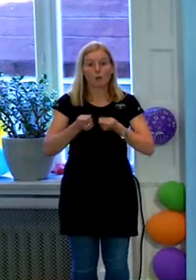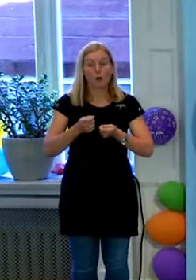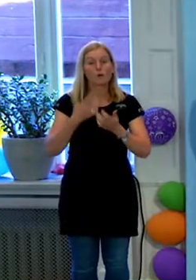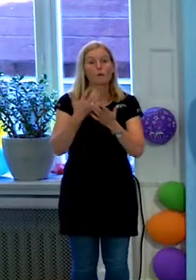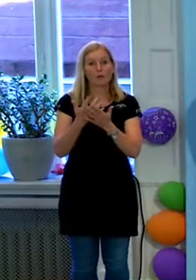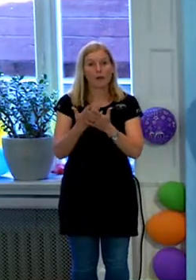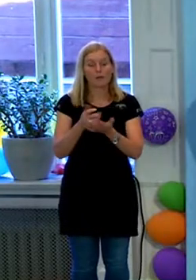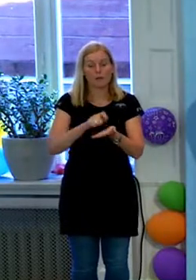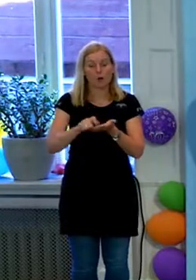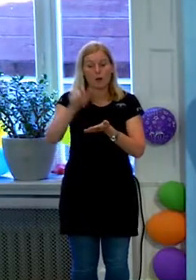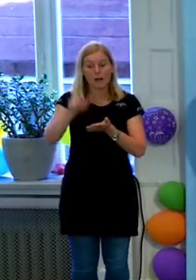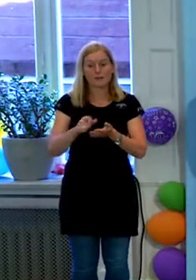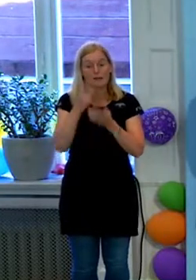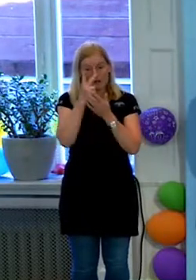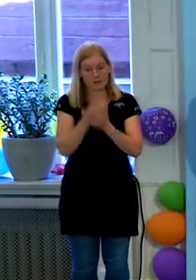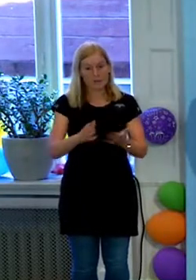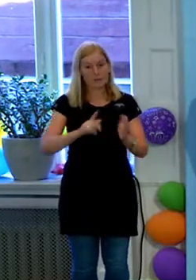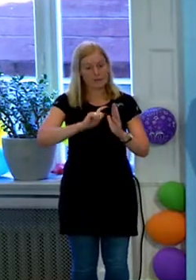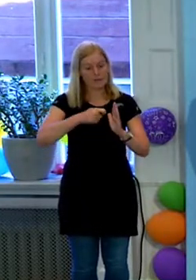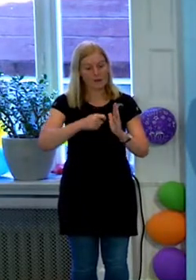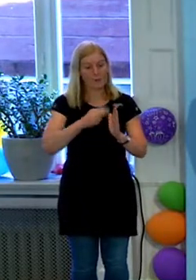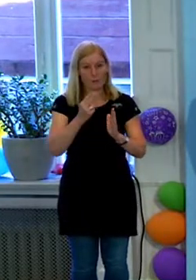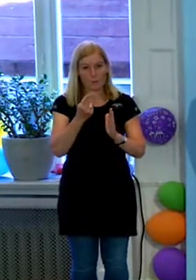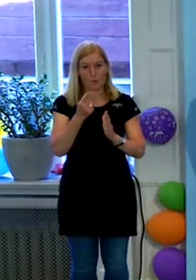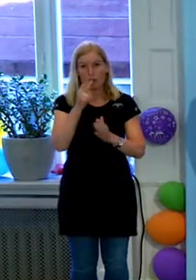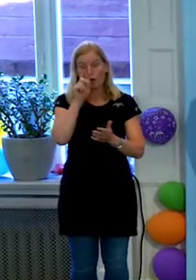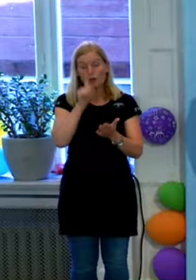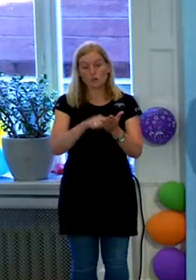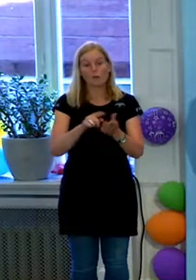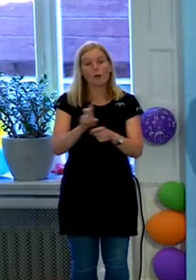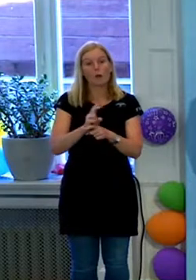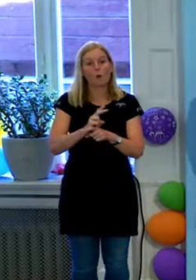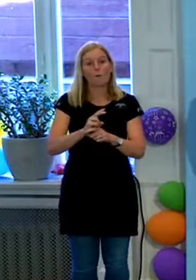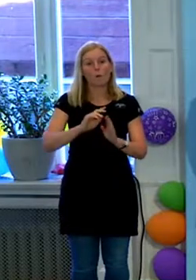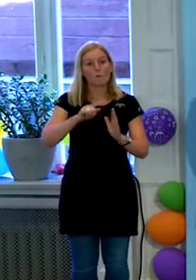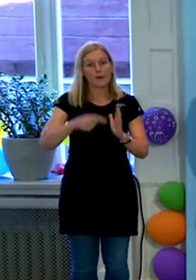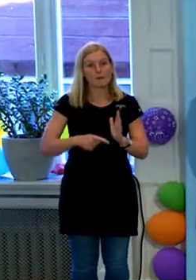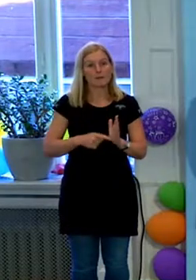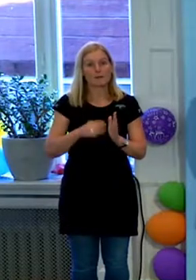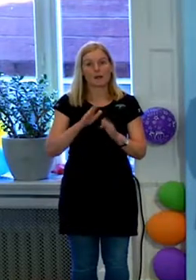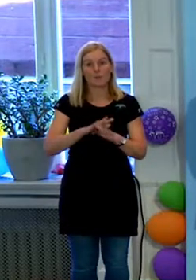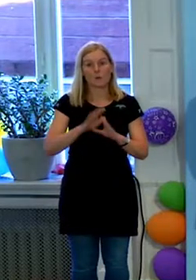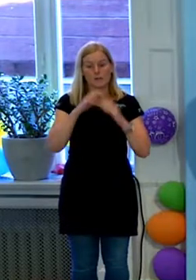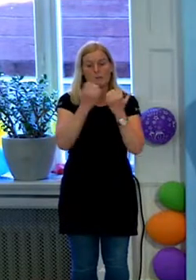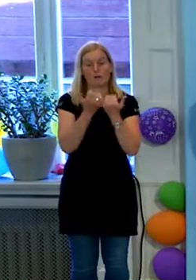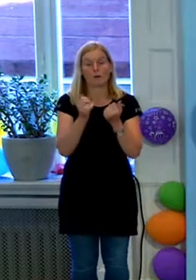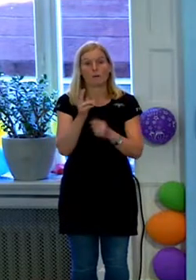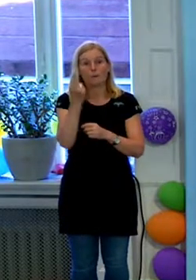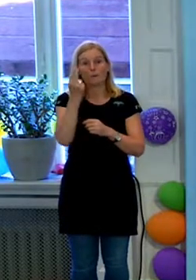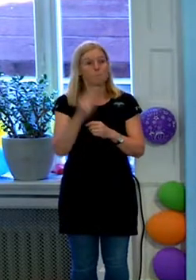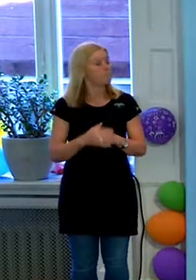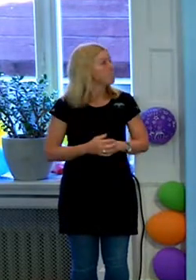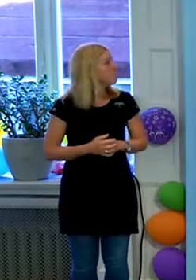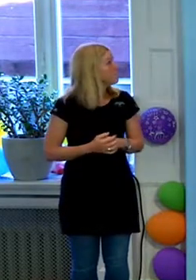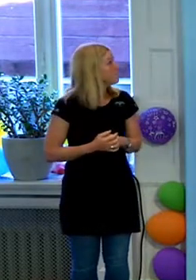föreläsare. Nu kör vi en film för att titta lite grann på premisserna för det här seminariet.